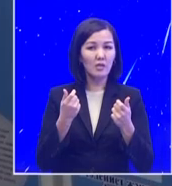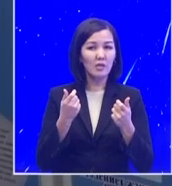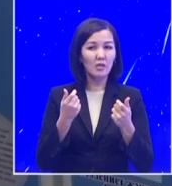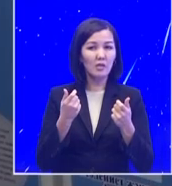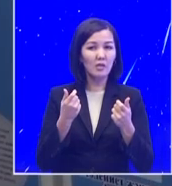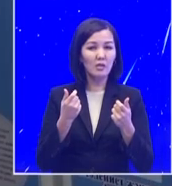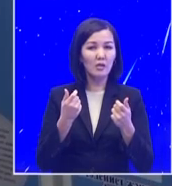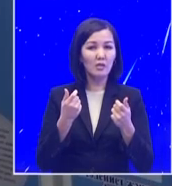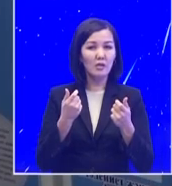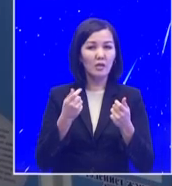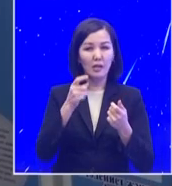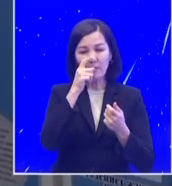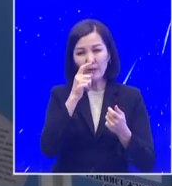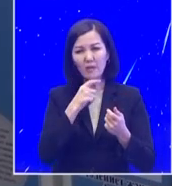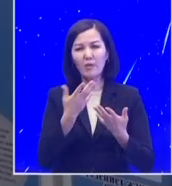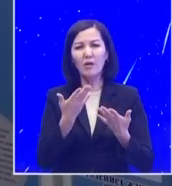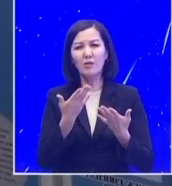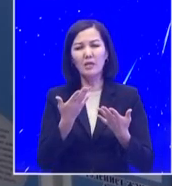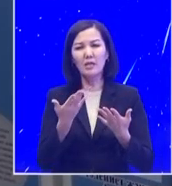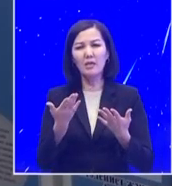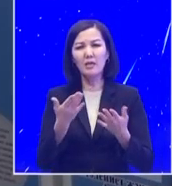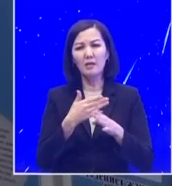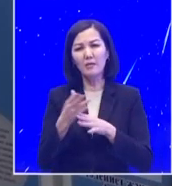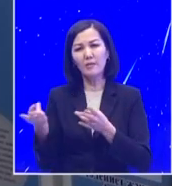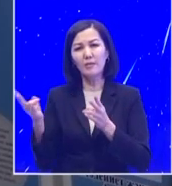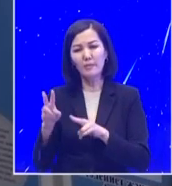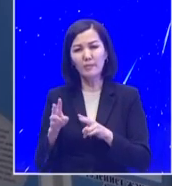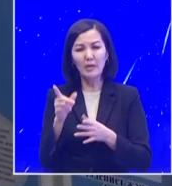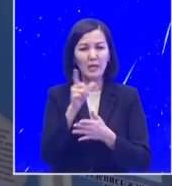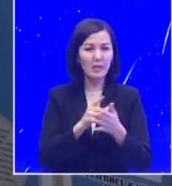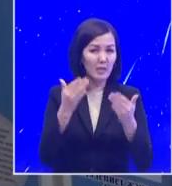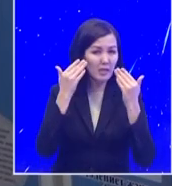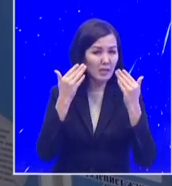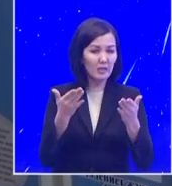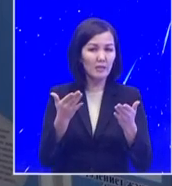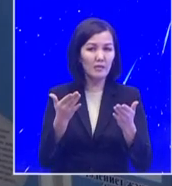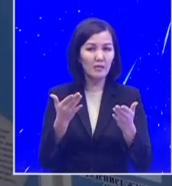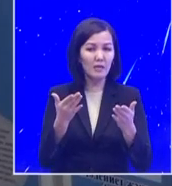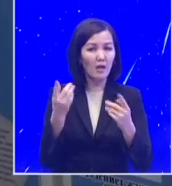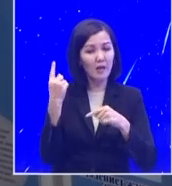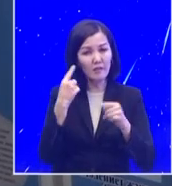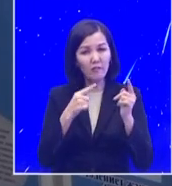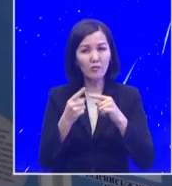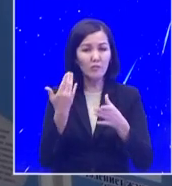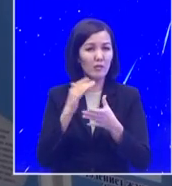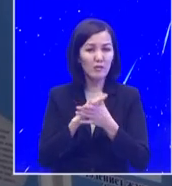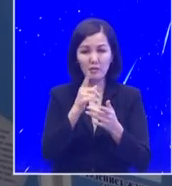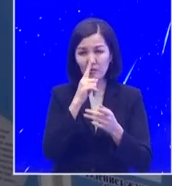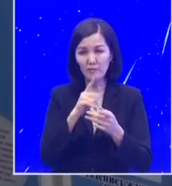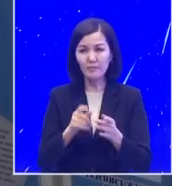находятся в стороне, что ли, так скажем, от лирики, от творчества Абая.